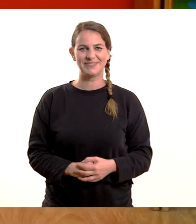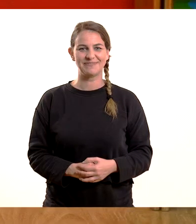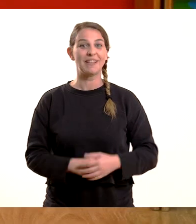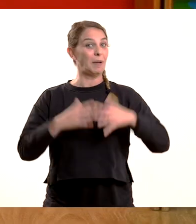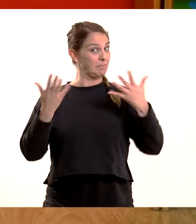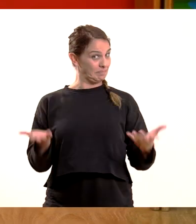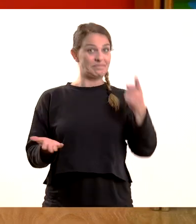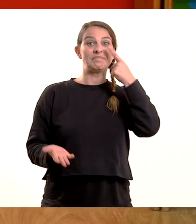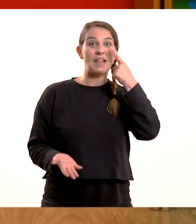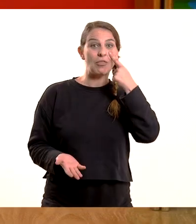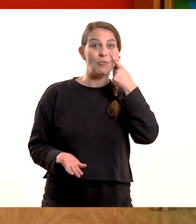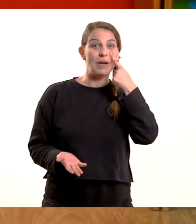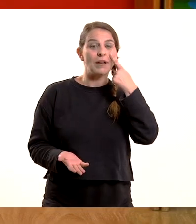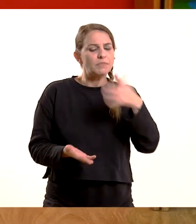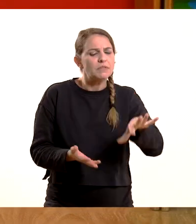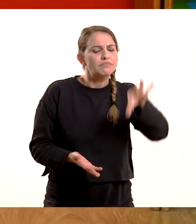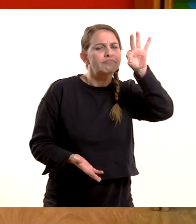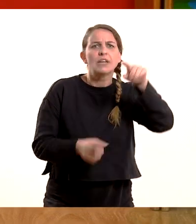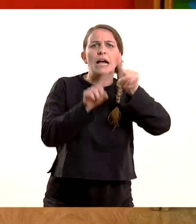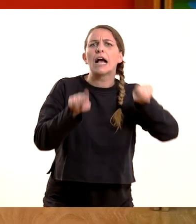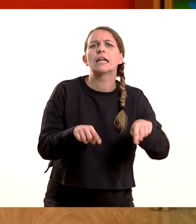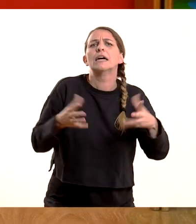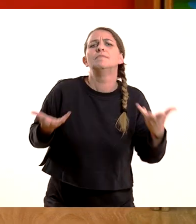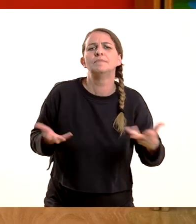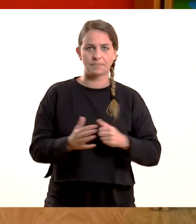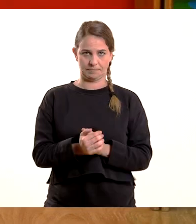Για να δούμε τι κάρτες μας έτυχαν.